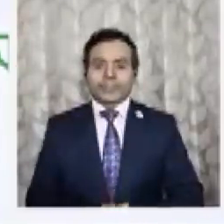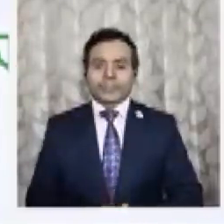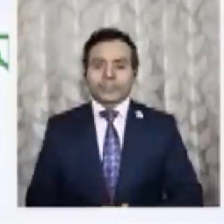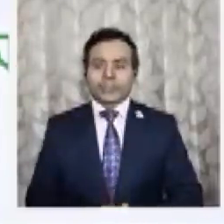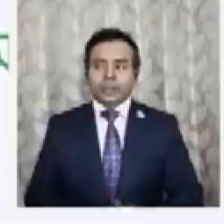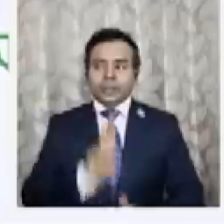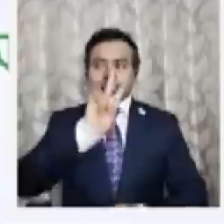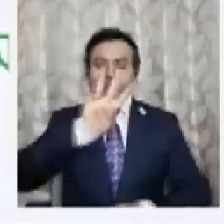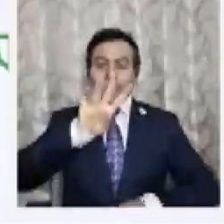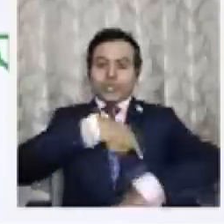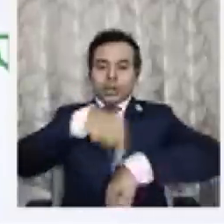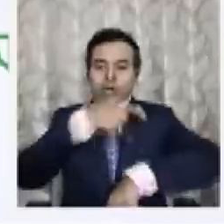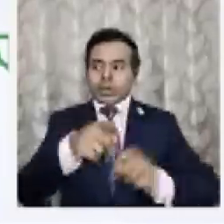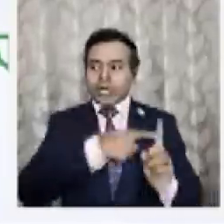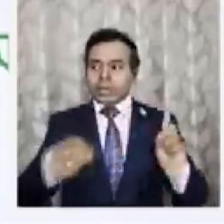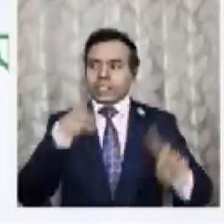21.62%।